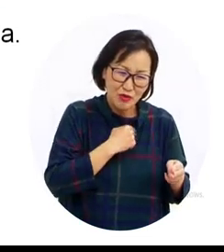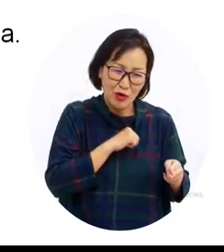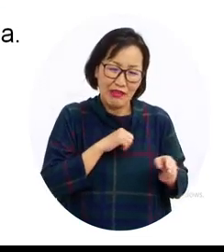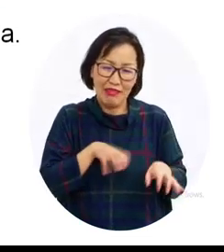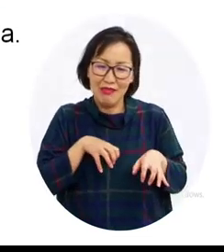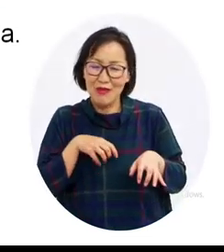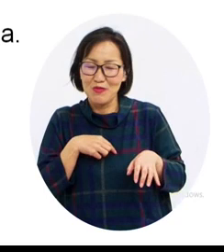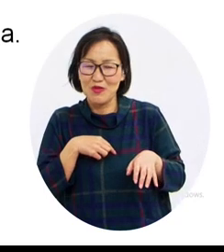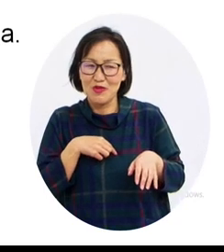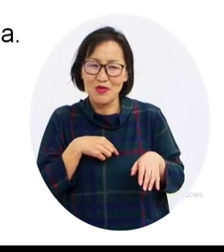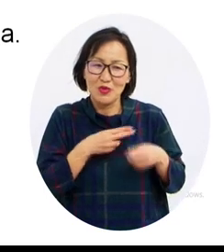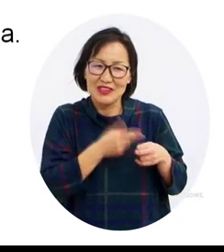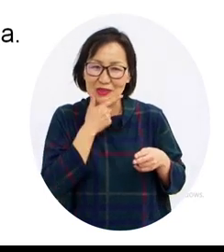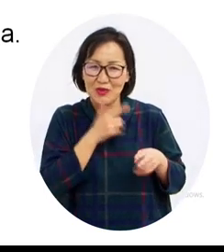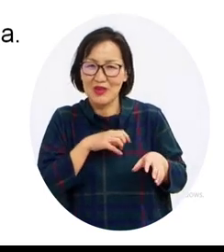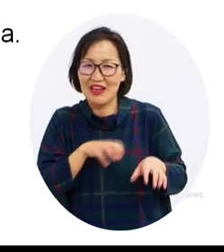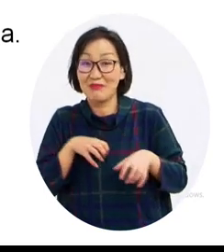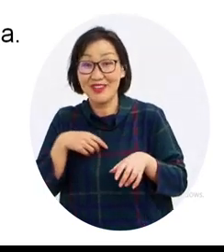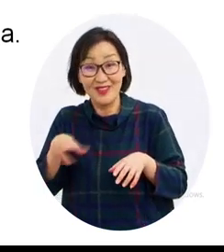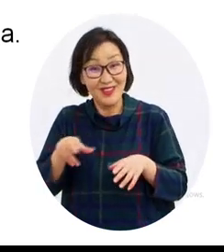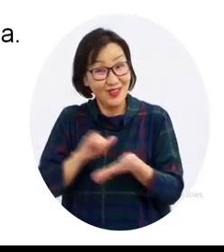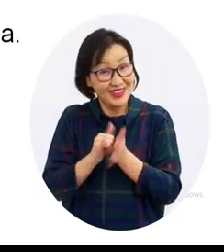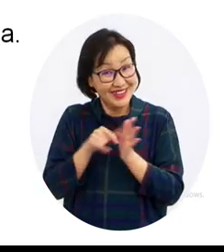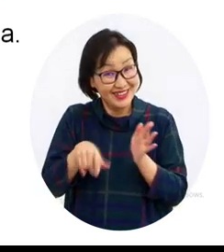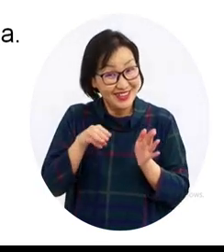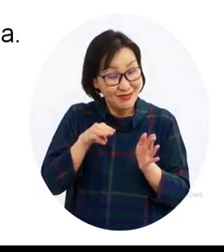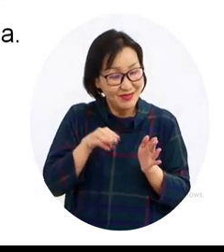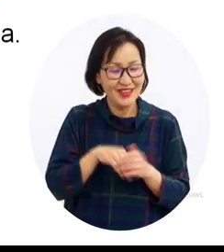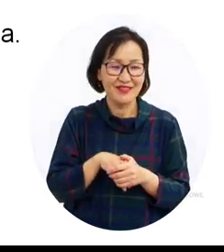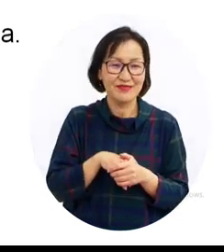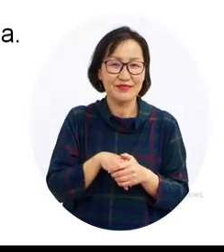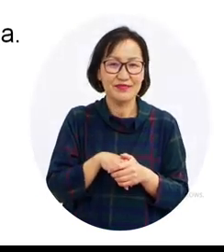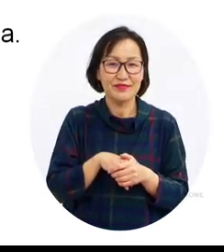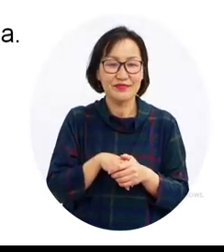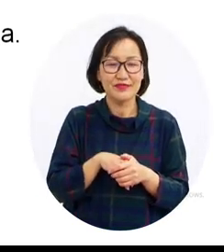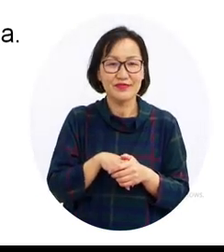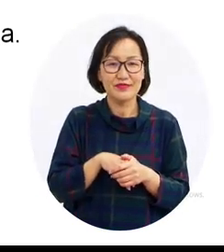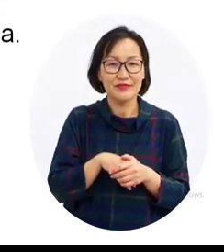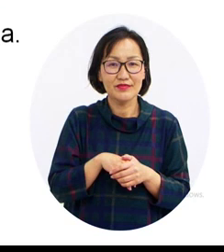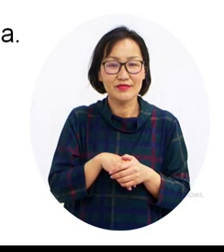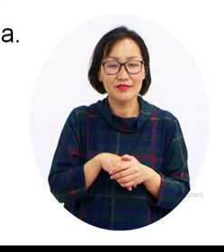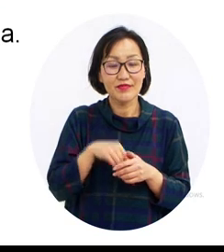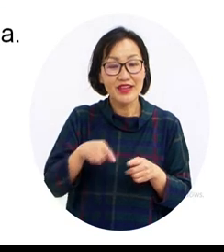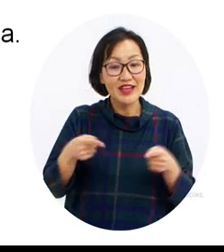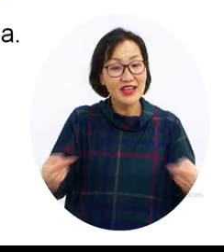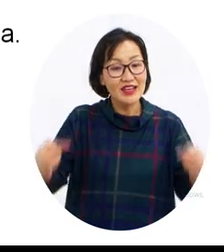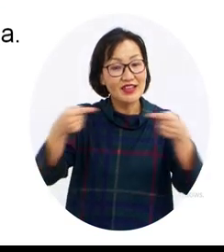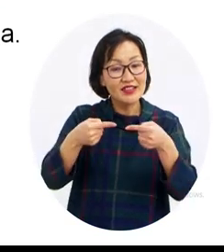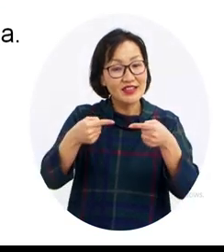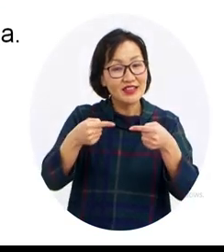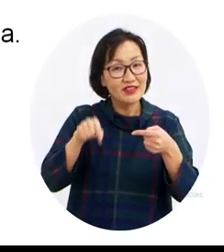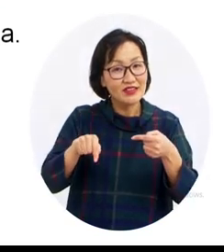байна. За багш нь энэ үгийг үнэн үгээр хөлбөр зөвхөлсөн байна. За тэгвэл